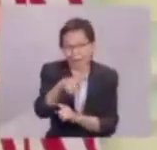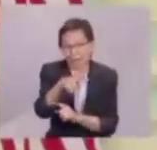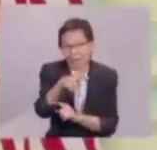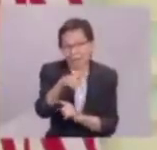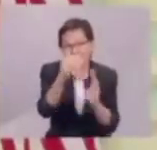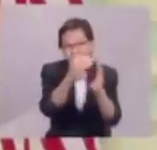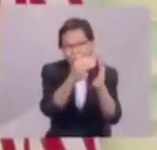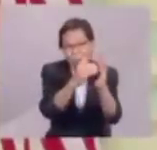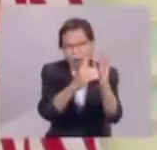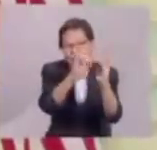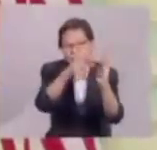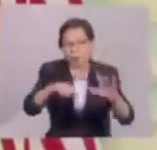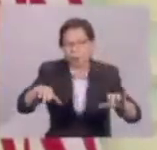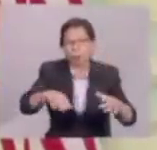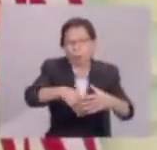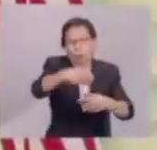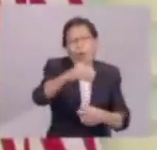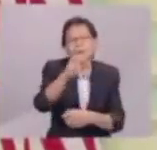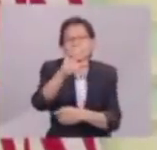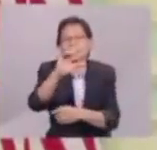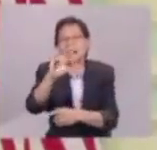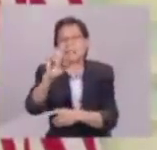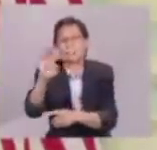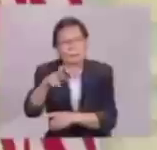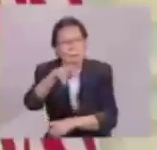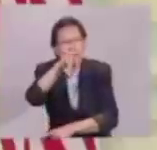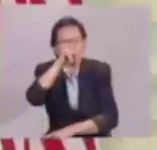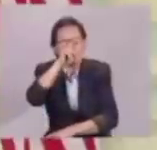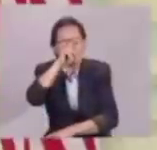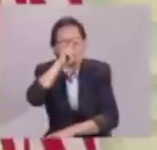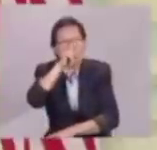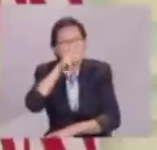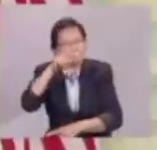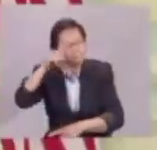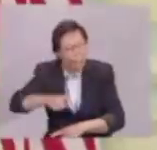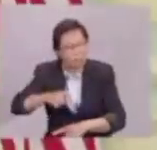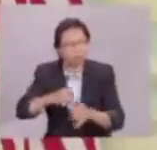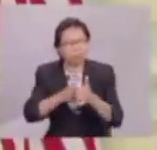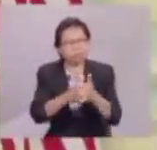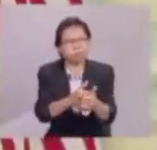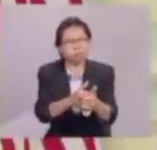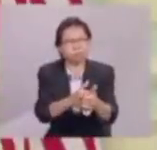yang dikeluarkan oleh CIDB amat ketat sekali dan perlu dipatuhi.